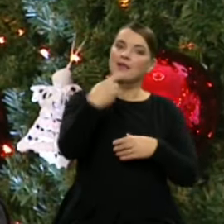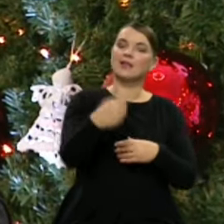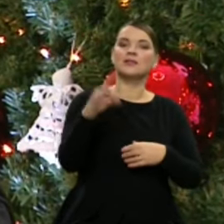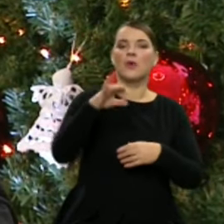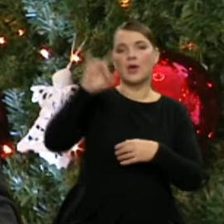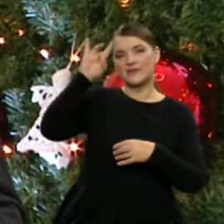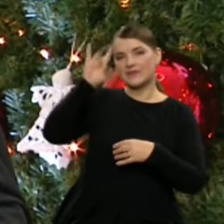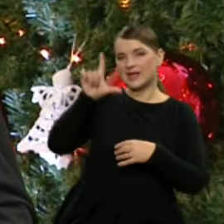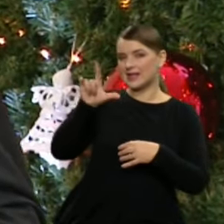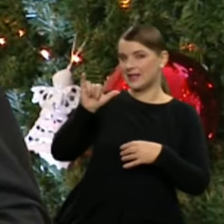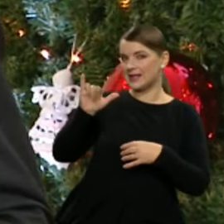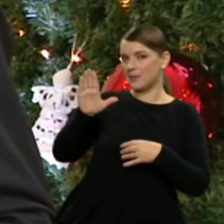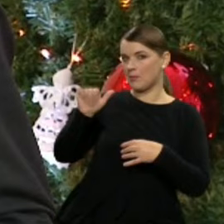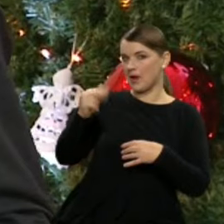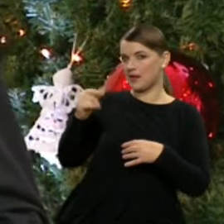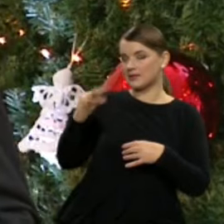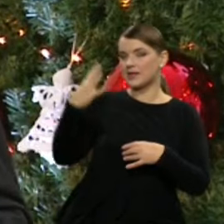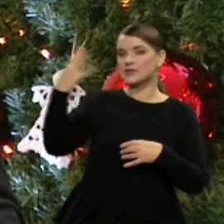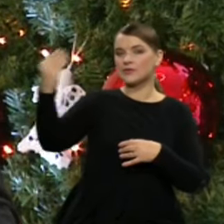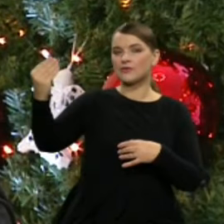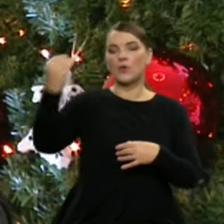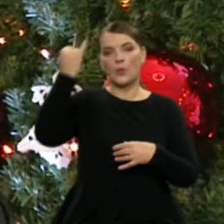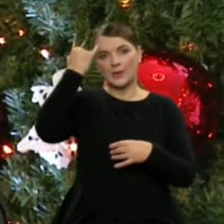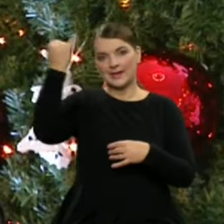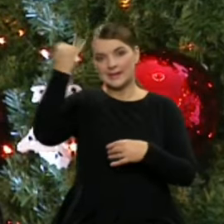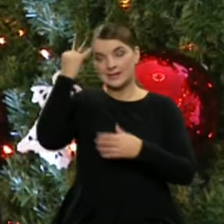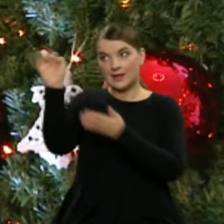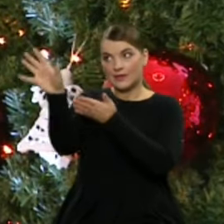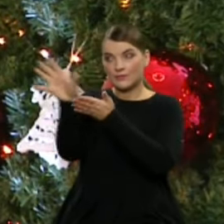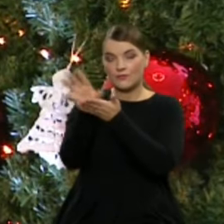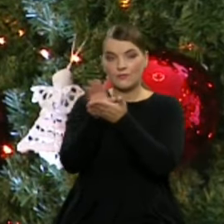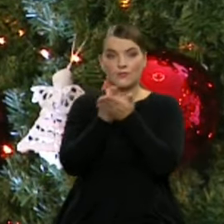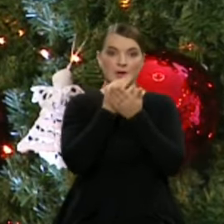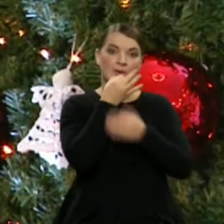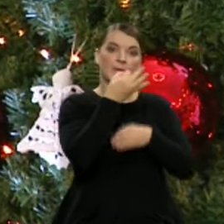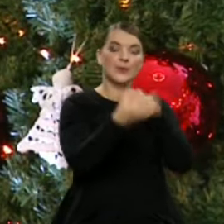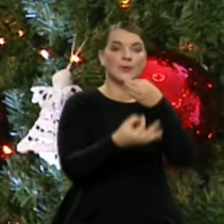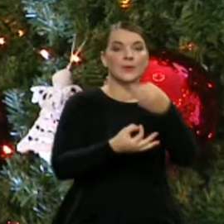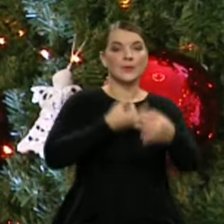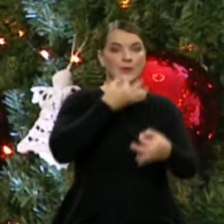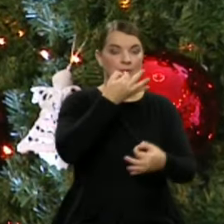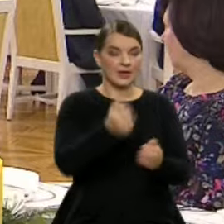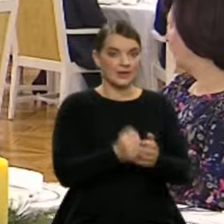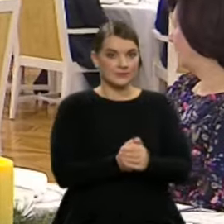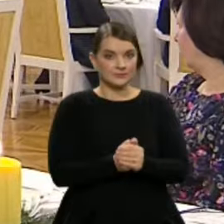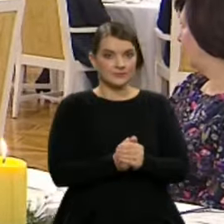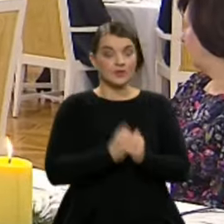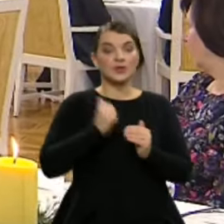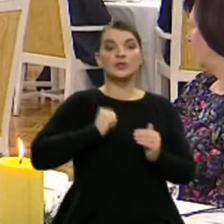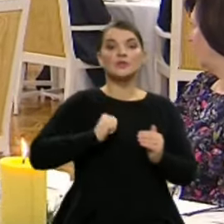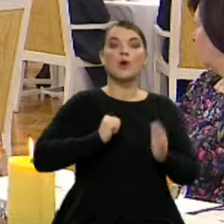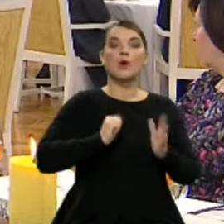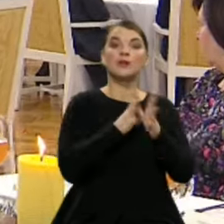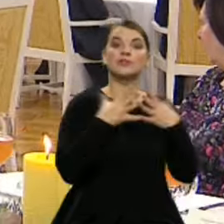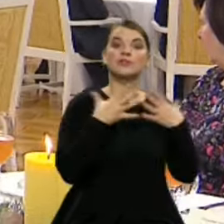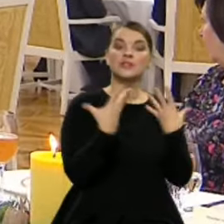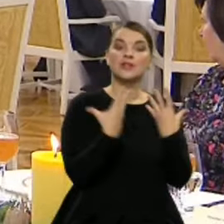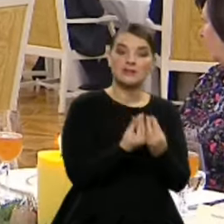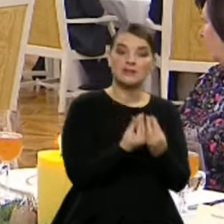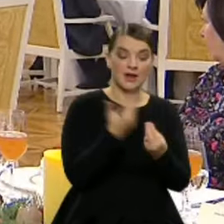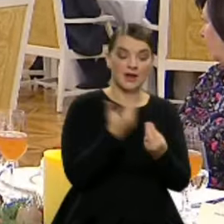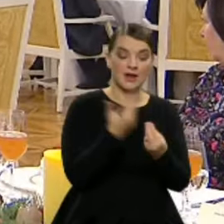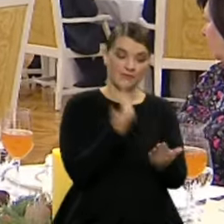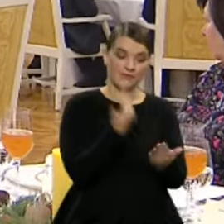atsiskyrėlio šventojo Sarbelijaus mintis. Žmogiškoji šeima žemėje yra dieviškos dangaus šeimos